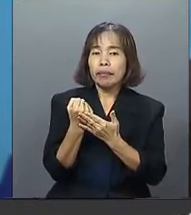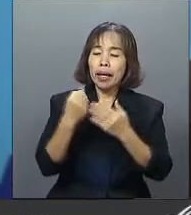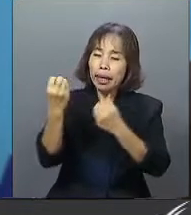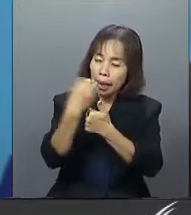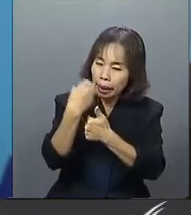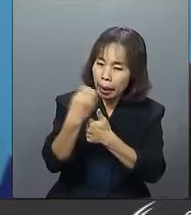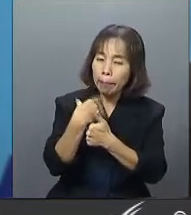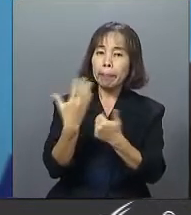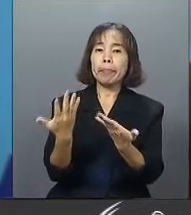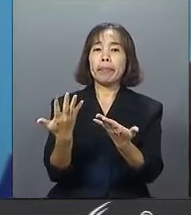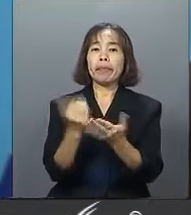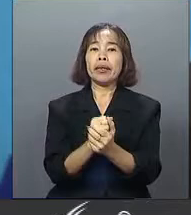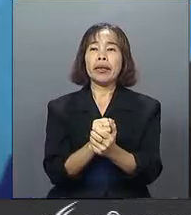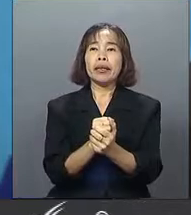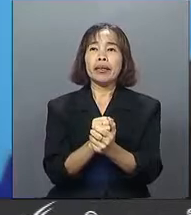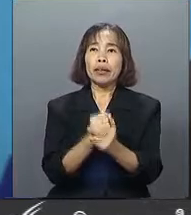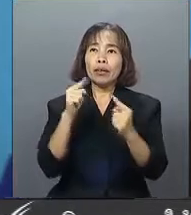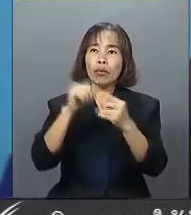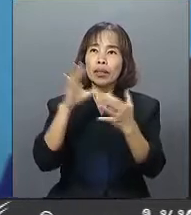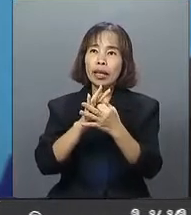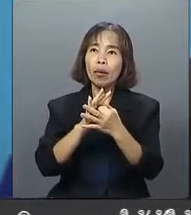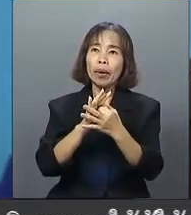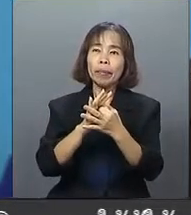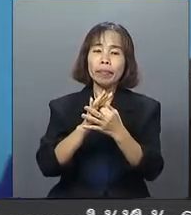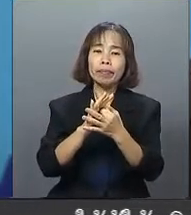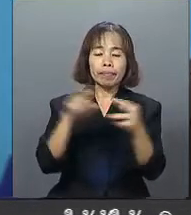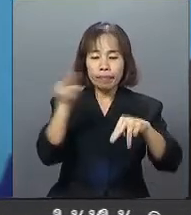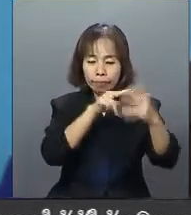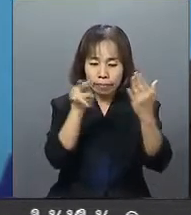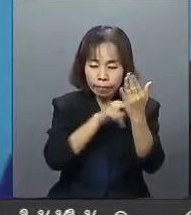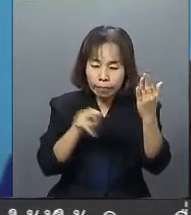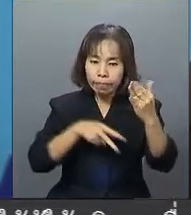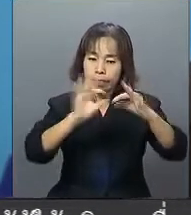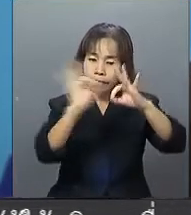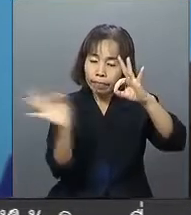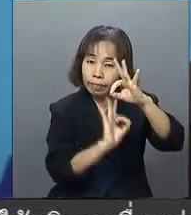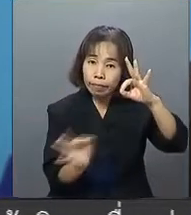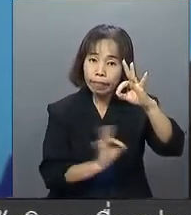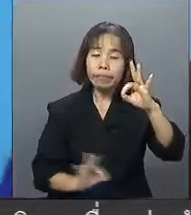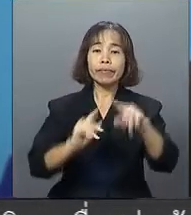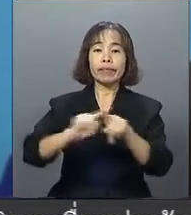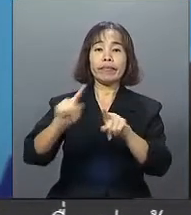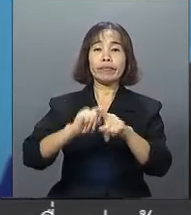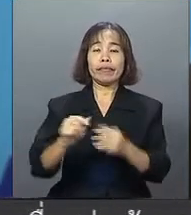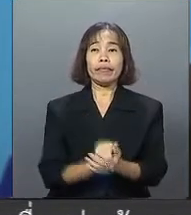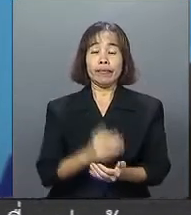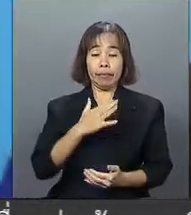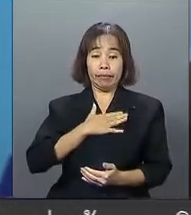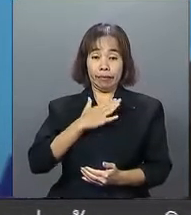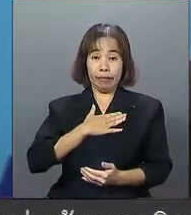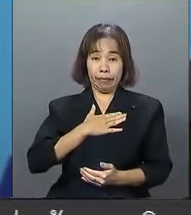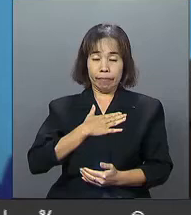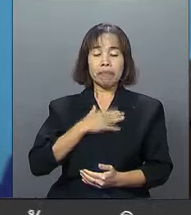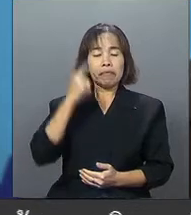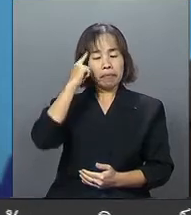นะครับในเรื่องของการดำเนินการต่อข้อมูลที่เข้ามานะครับซึ่งข้อมูลที่เข้ามาทั้งหมดนี้ก็ขอเรียนว่าเป็นข้อมูลที่เป็นประโย